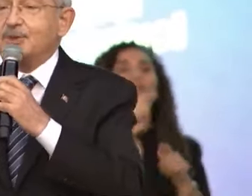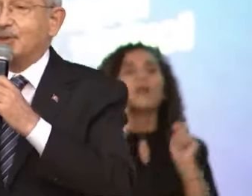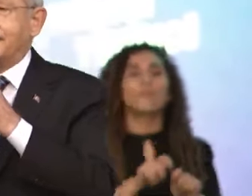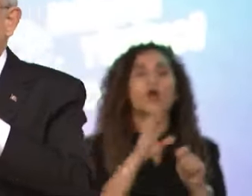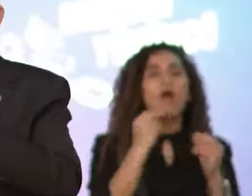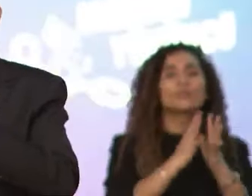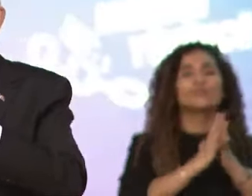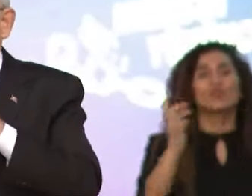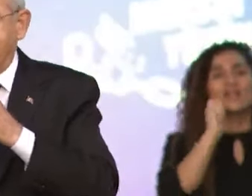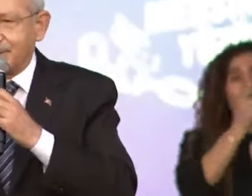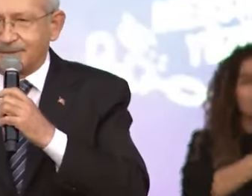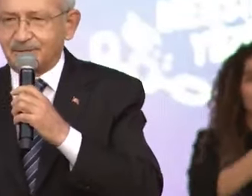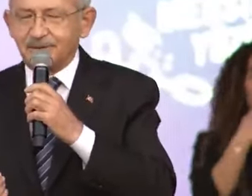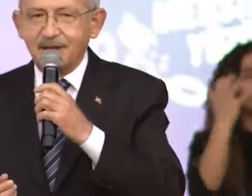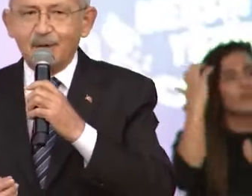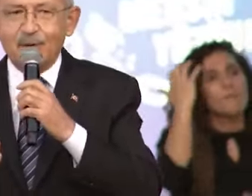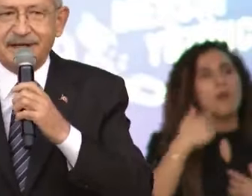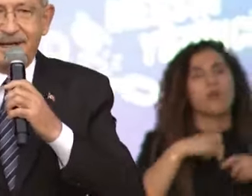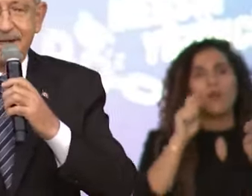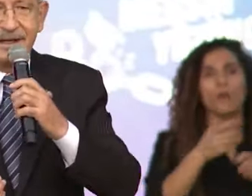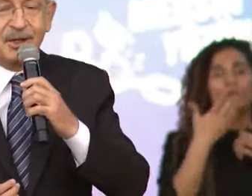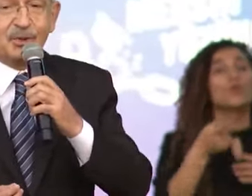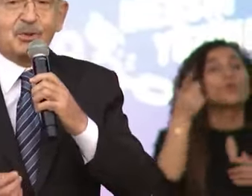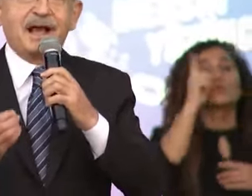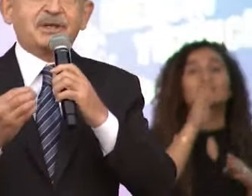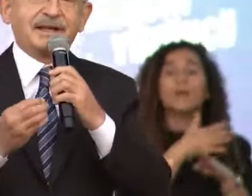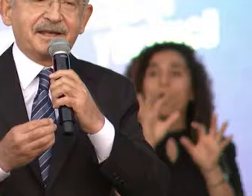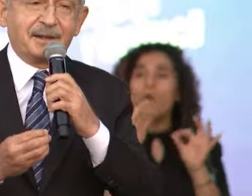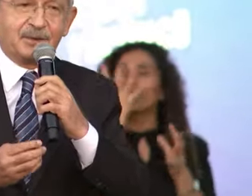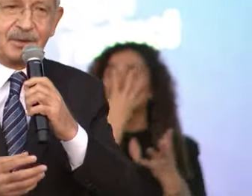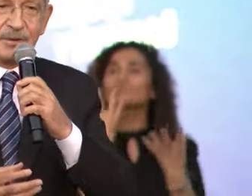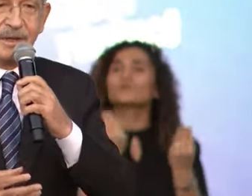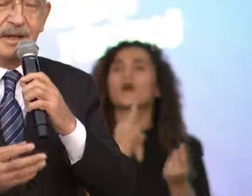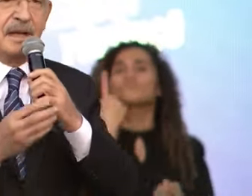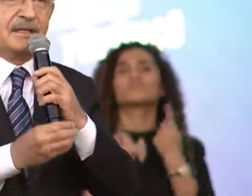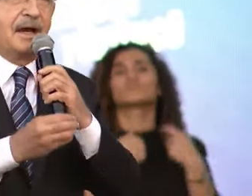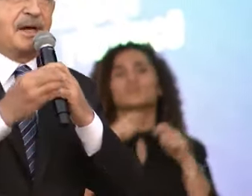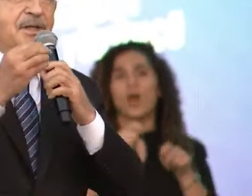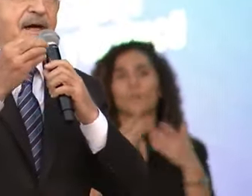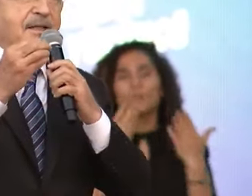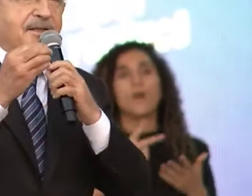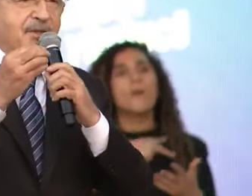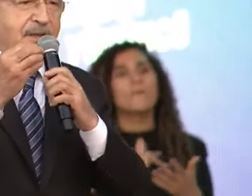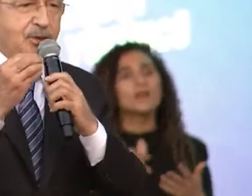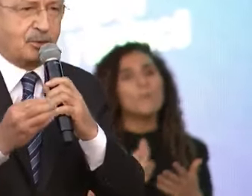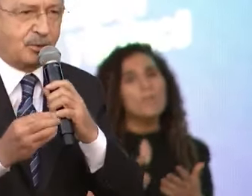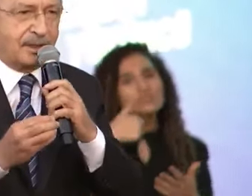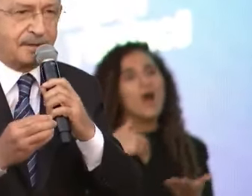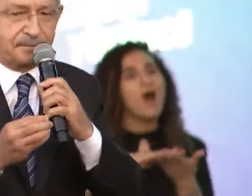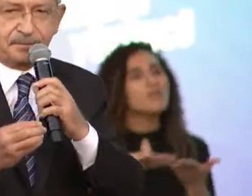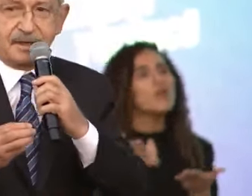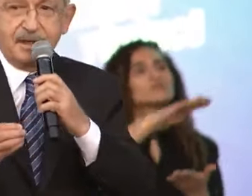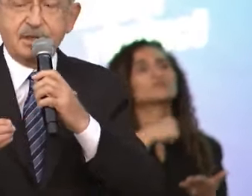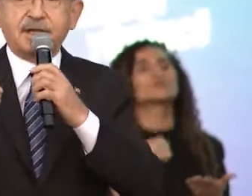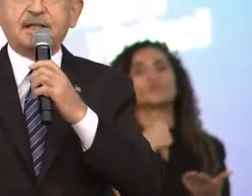en büyük yatırımın temelini atıyoruz. O nedenle güzel şeyleri yapıyoruz. Belediye başkanı arkadaşlarıma şunu